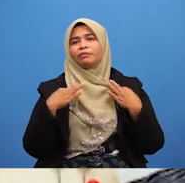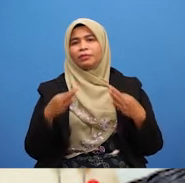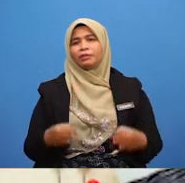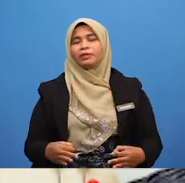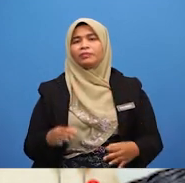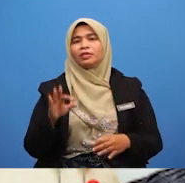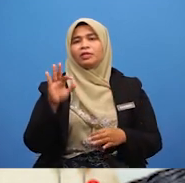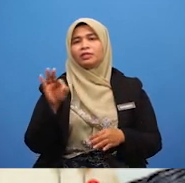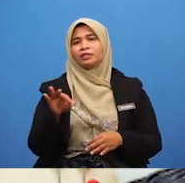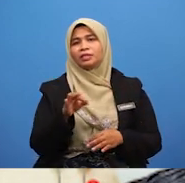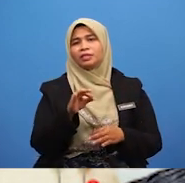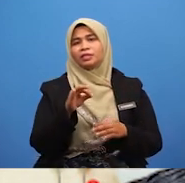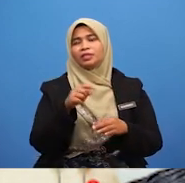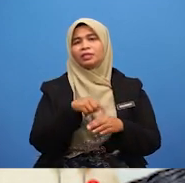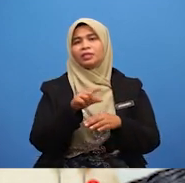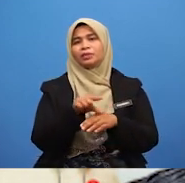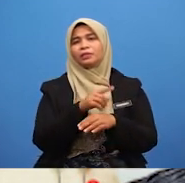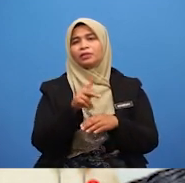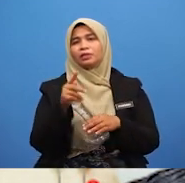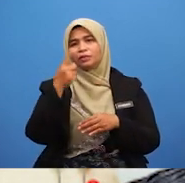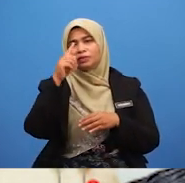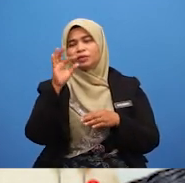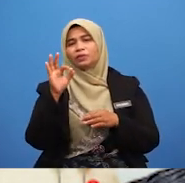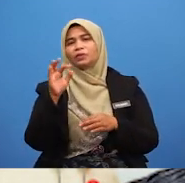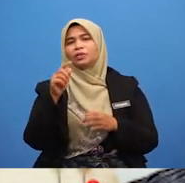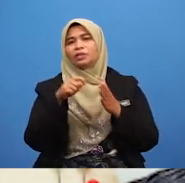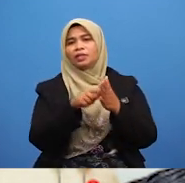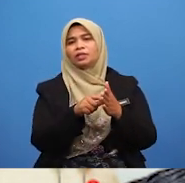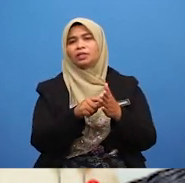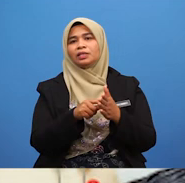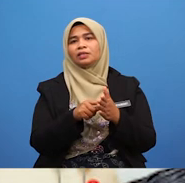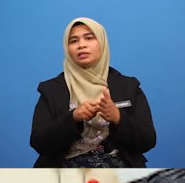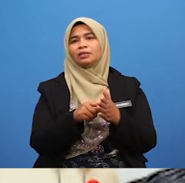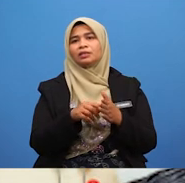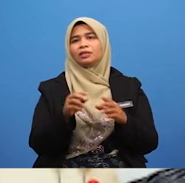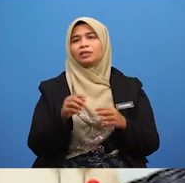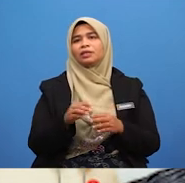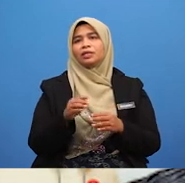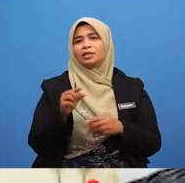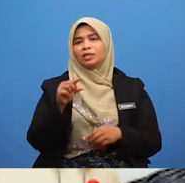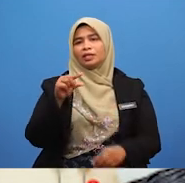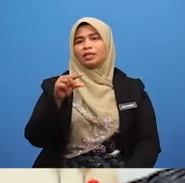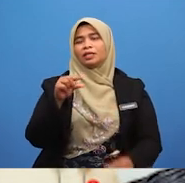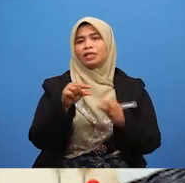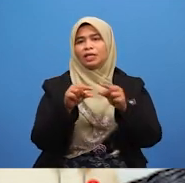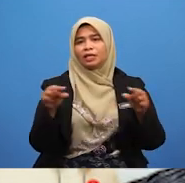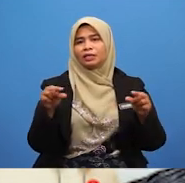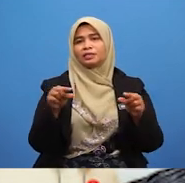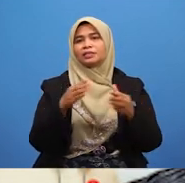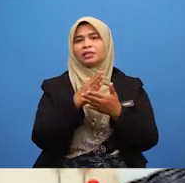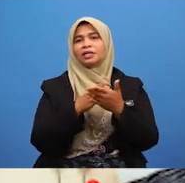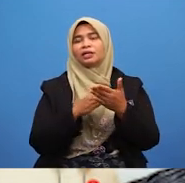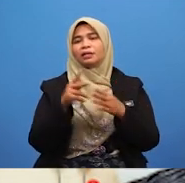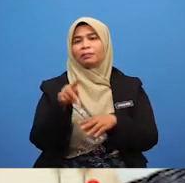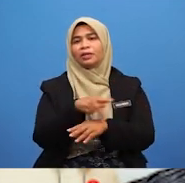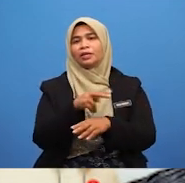Jahit jelujur digunakan untuk menanda garis tengah pakaian, garis lipatan atau